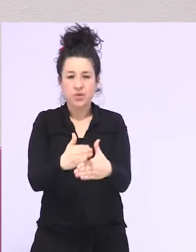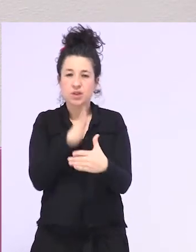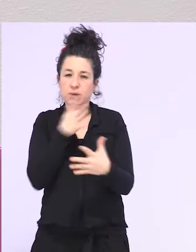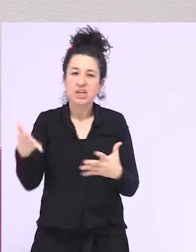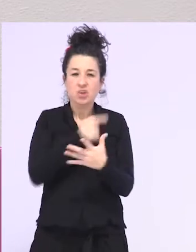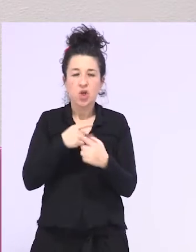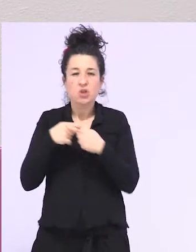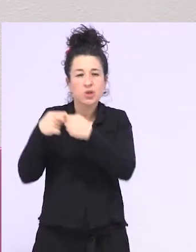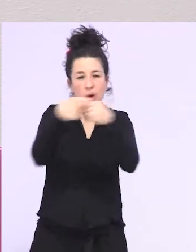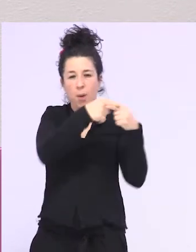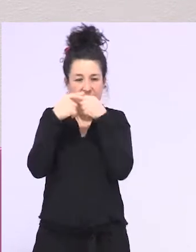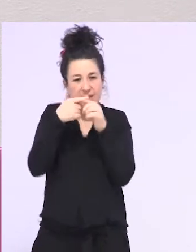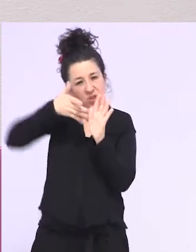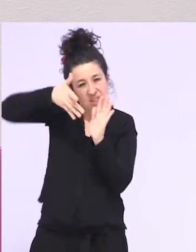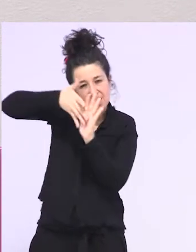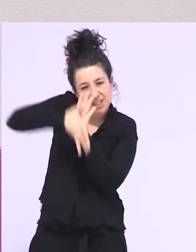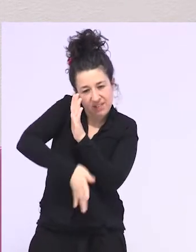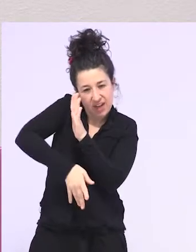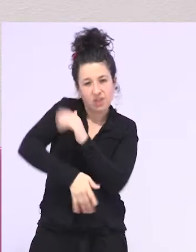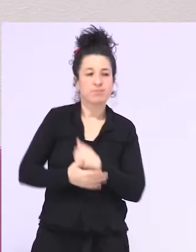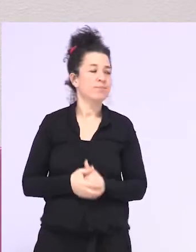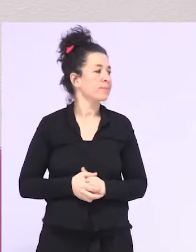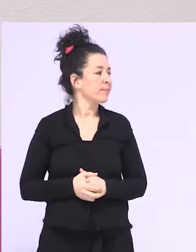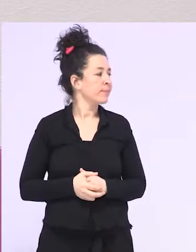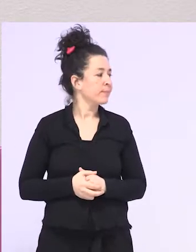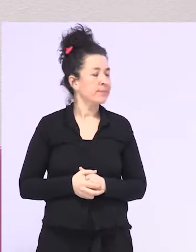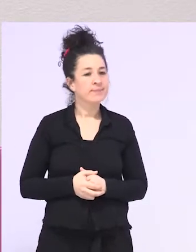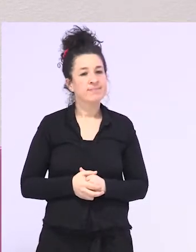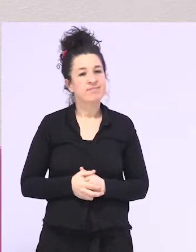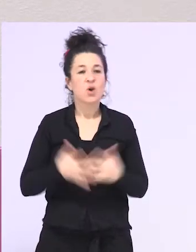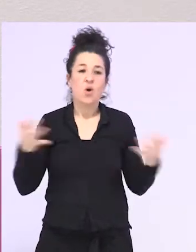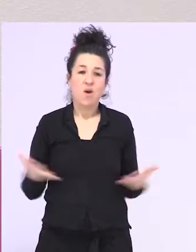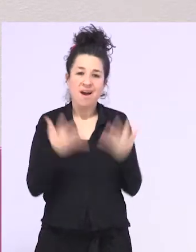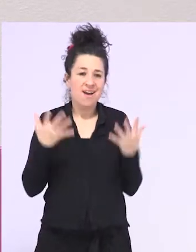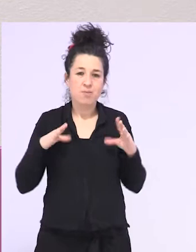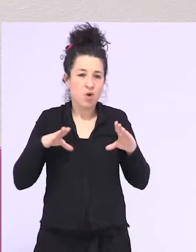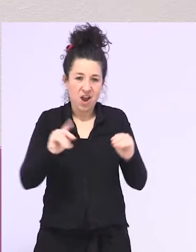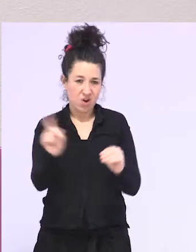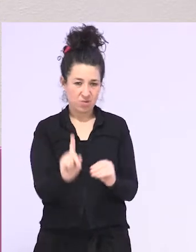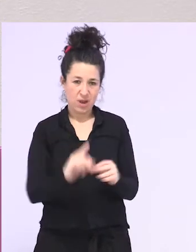hori. Orduan, bueno, nik animatzen zaituztet ez erabiltzera.